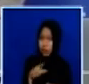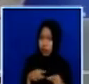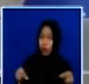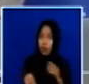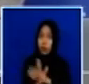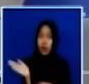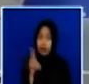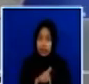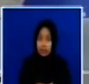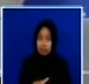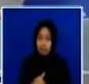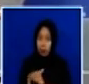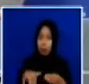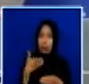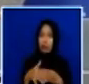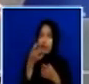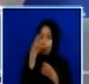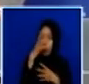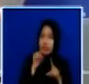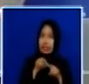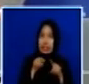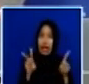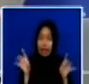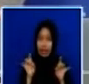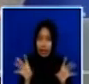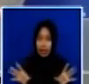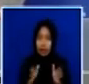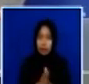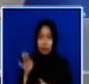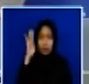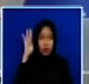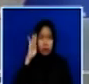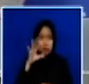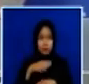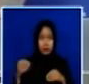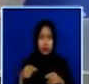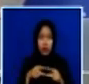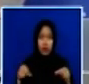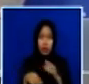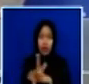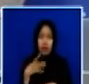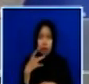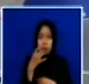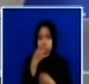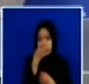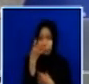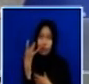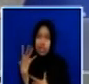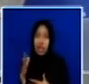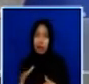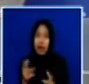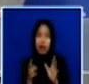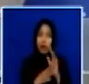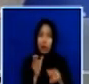dan kita lanjutkan informasi berikutnya ditreskrimum Polda Jawa Timur menangkap seorang ibu yang berprofesi sebagai mucikari penyedia